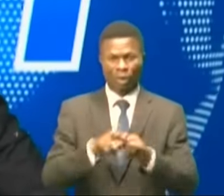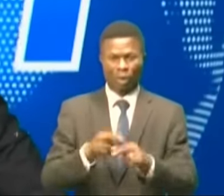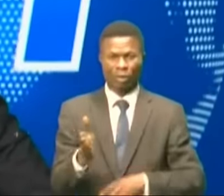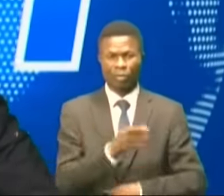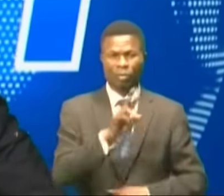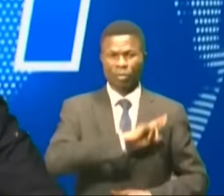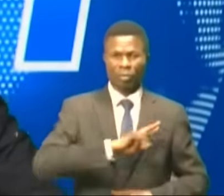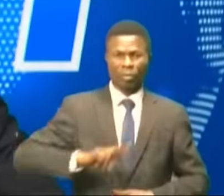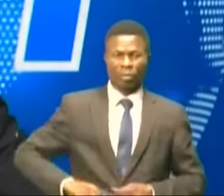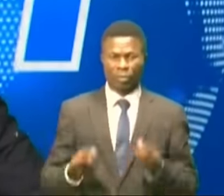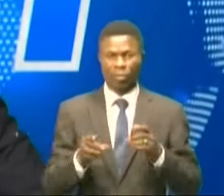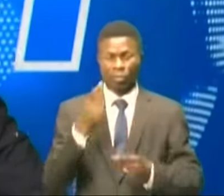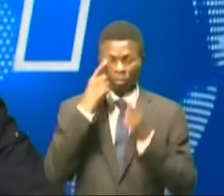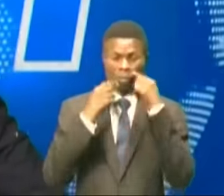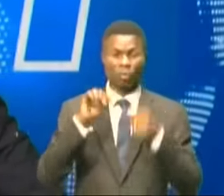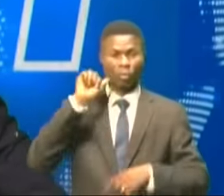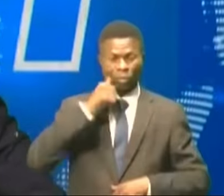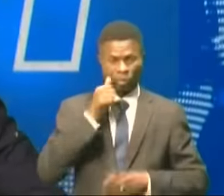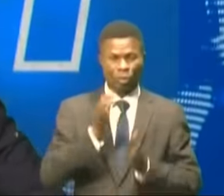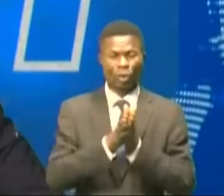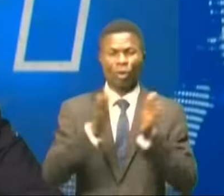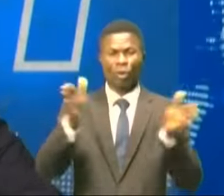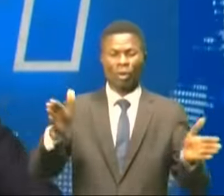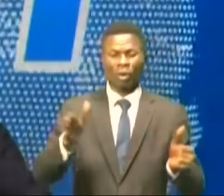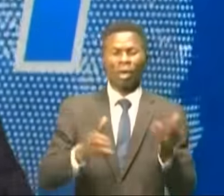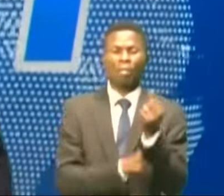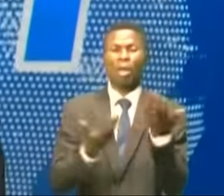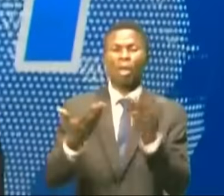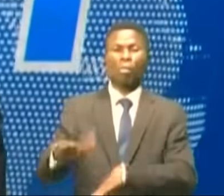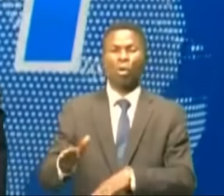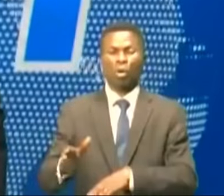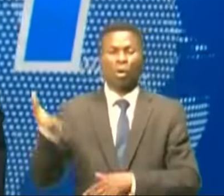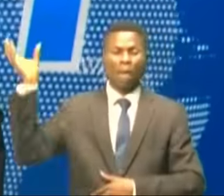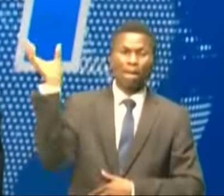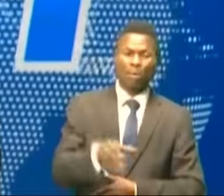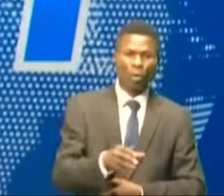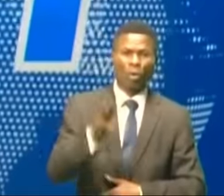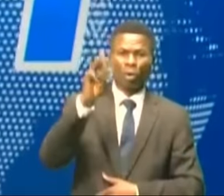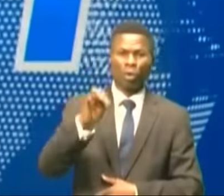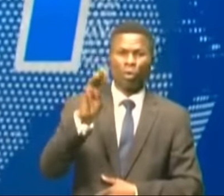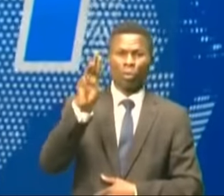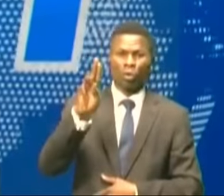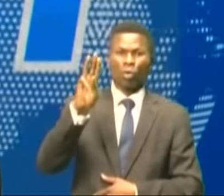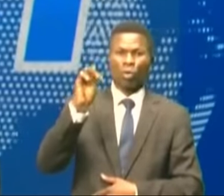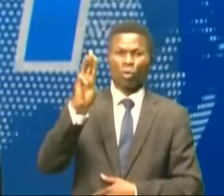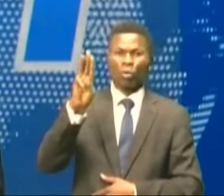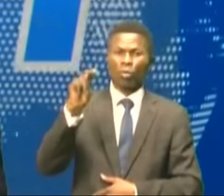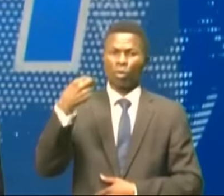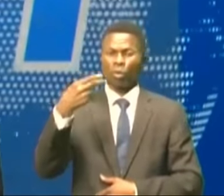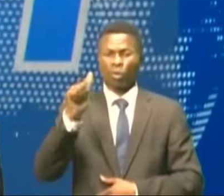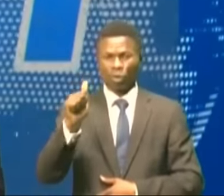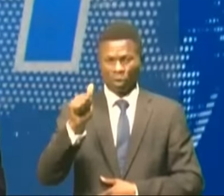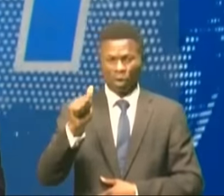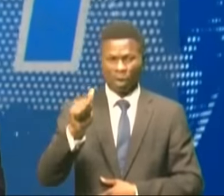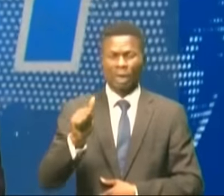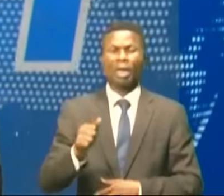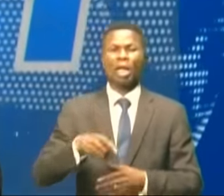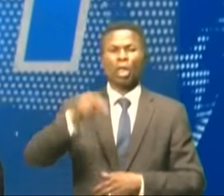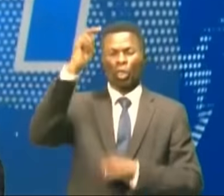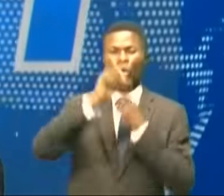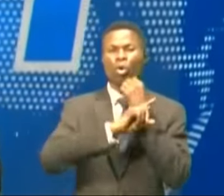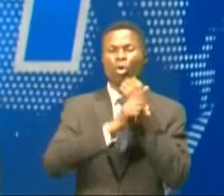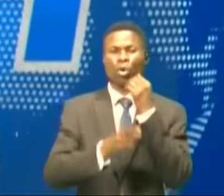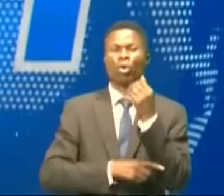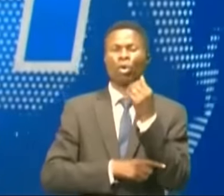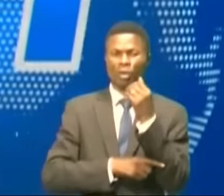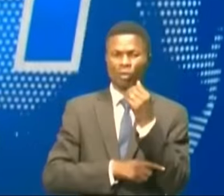L'RDC va pleurer demain officiellement les morts du bombardement de Mugunga dans le Nord Kivu. Je l'ai dit à l'ouverture de ce journal, ces